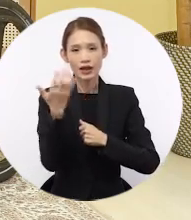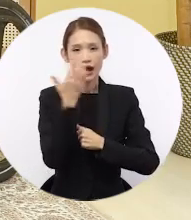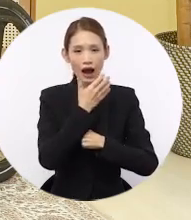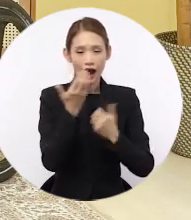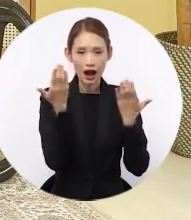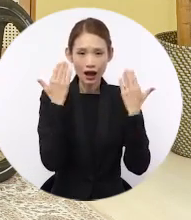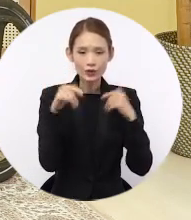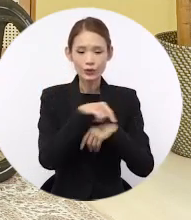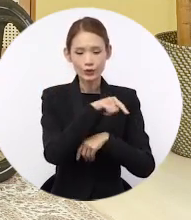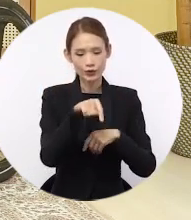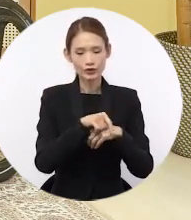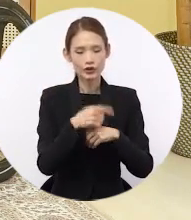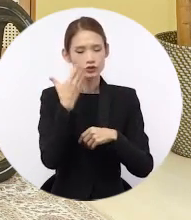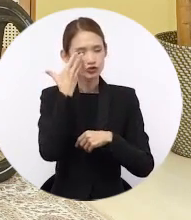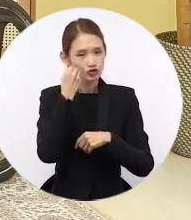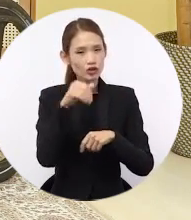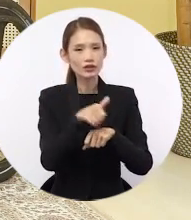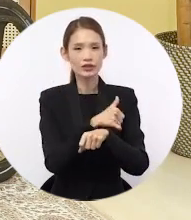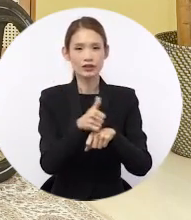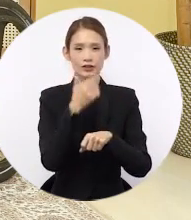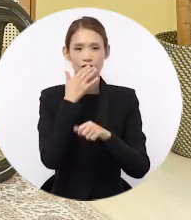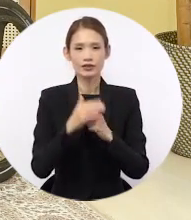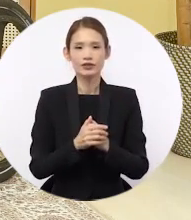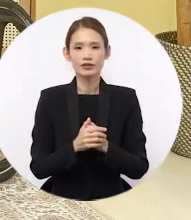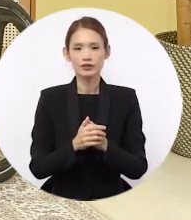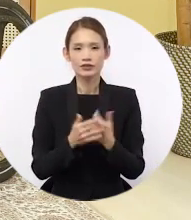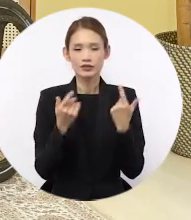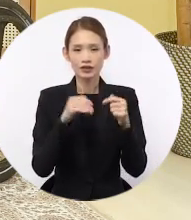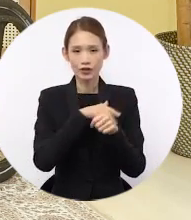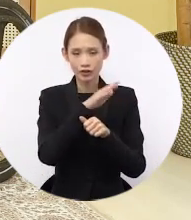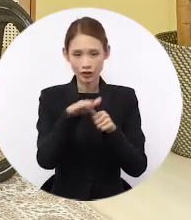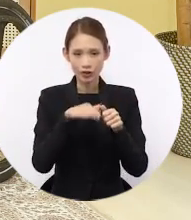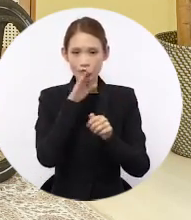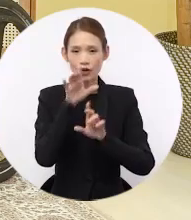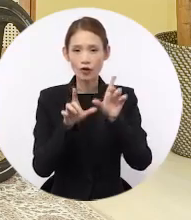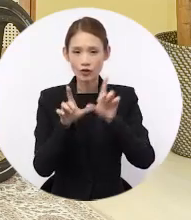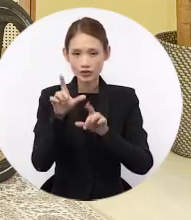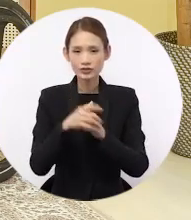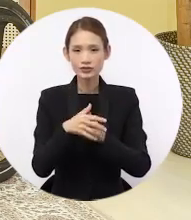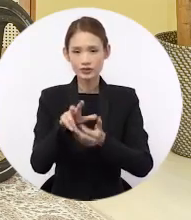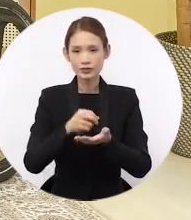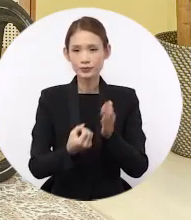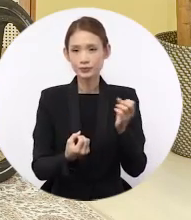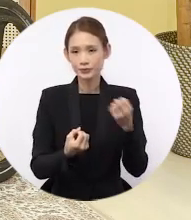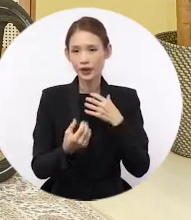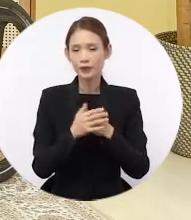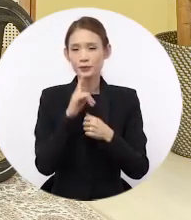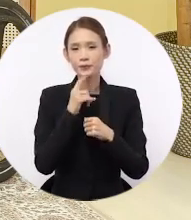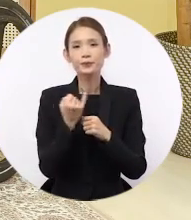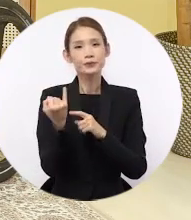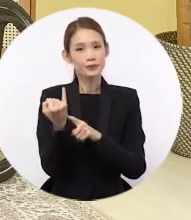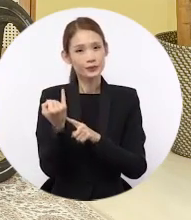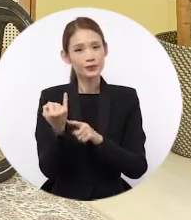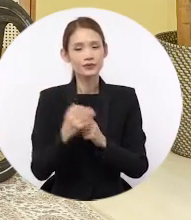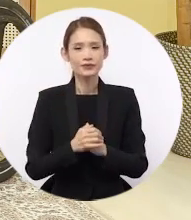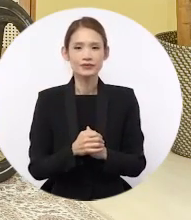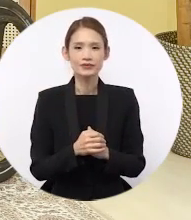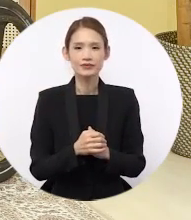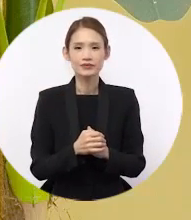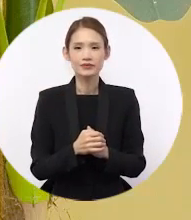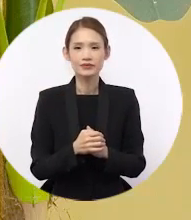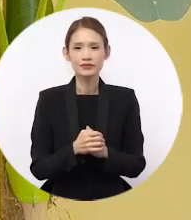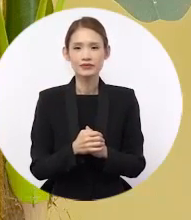학교에서 장애 학생들이 조금 더 수월하게 다닐 수 있는 것 같은데, 이런 현실적인 지적에 대해서 우리 지훈님은 어떻게 좀 얘기를 해줄 수